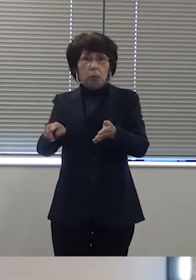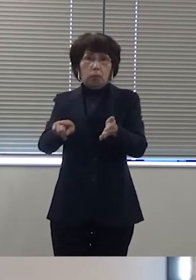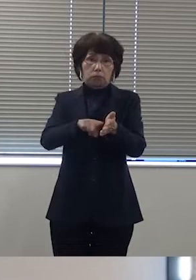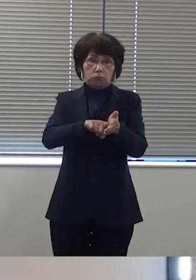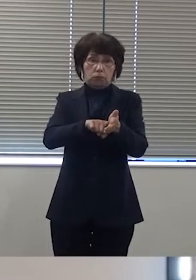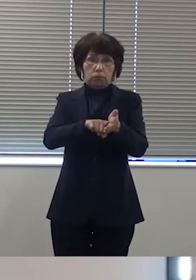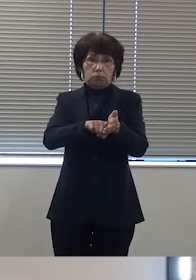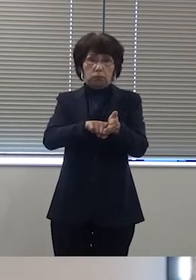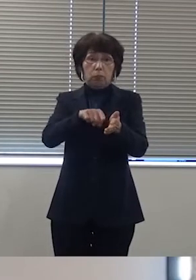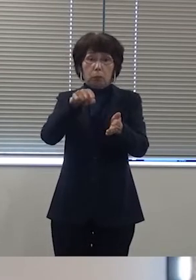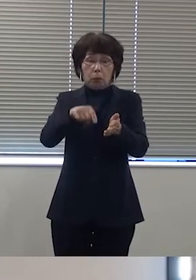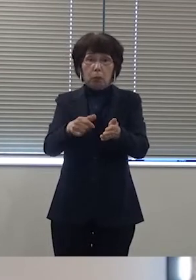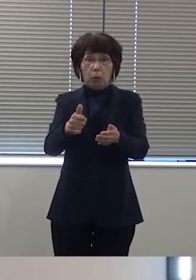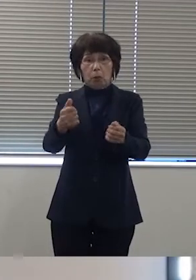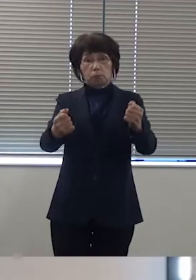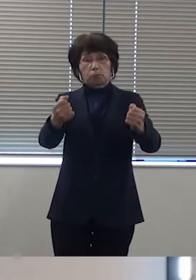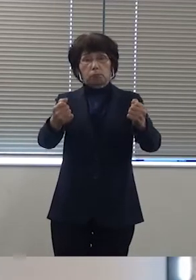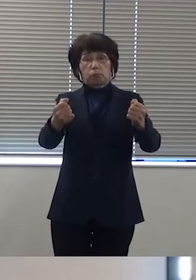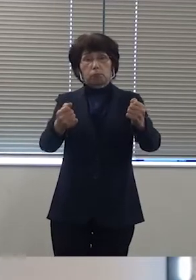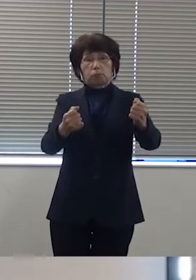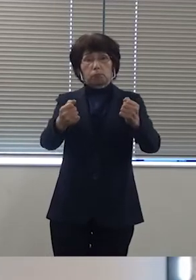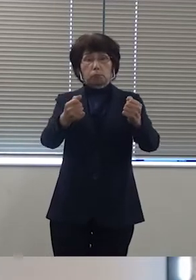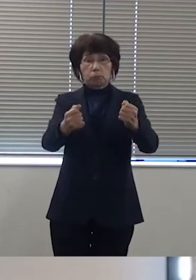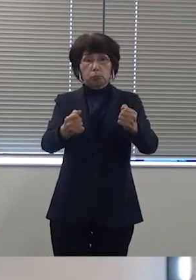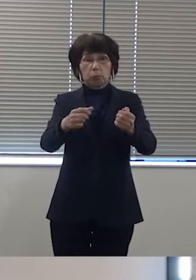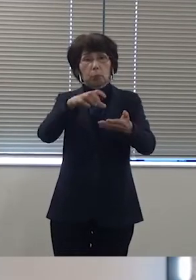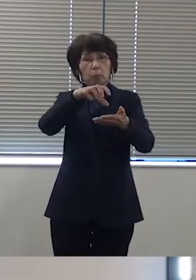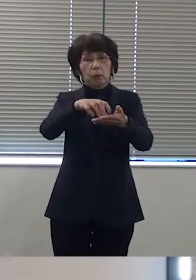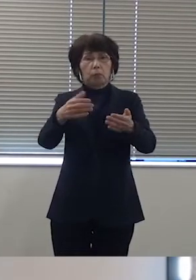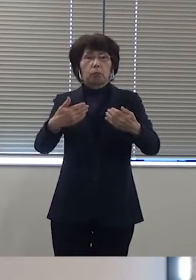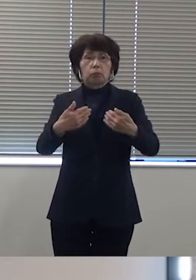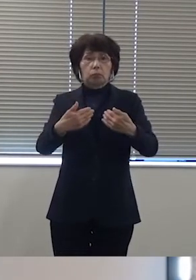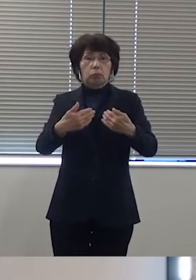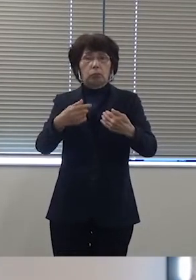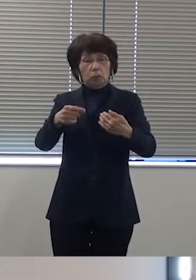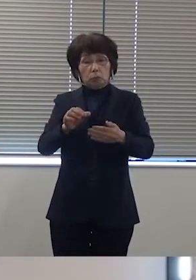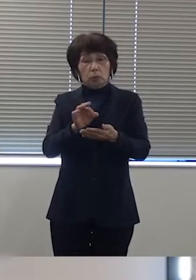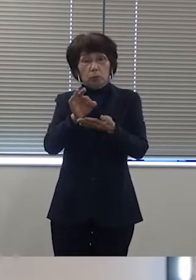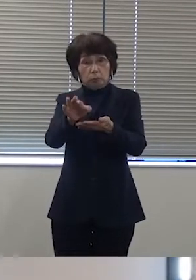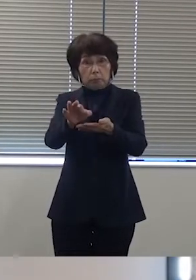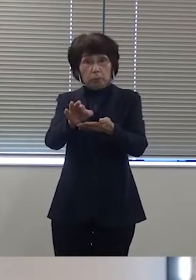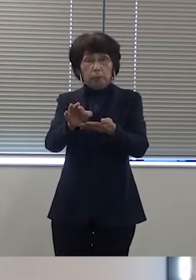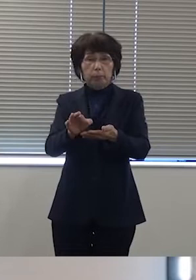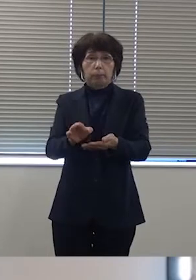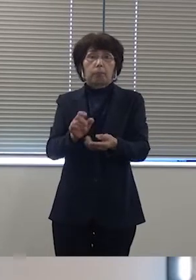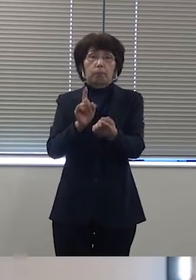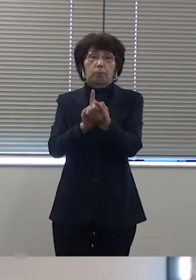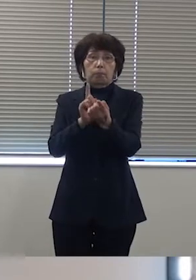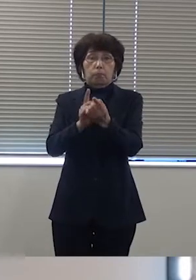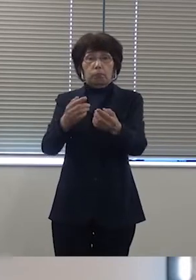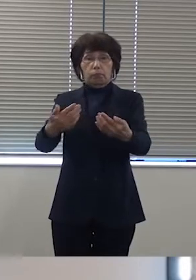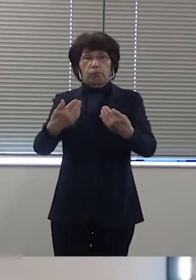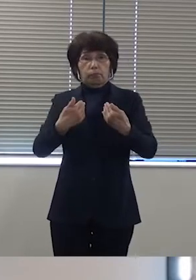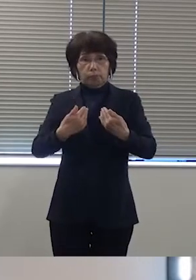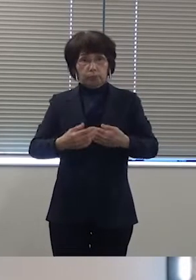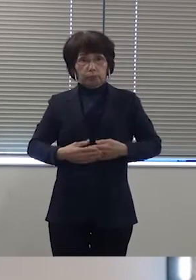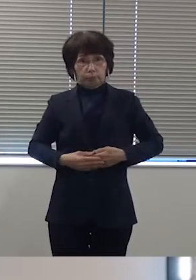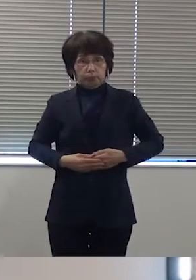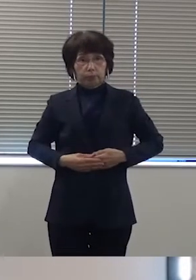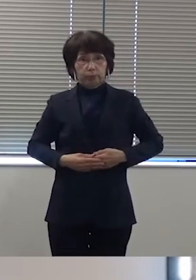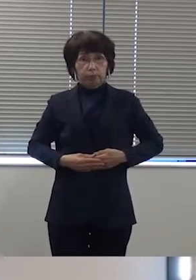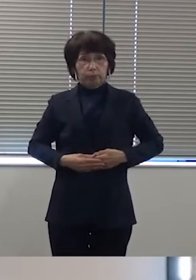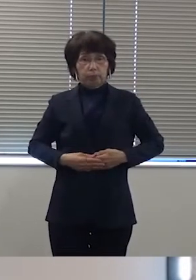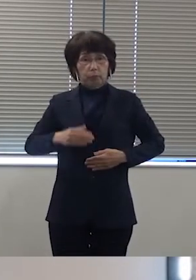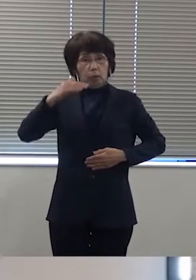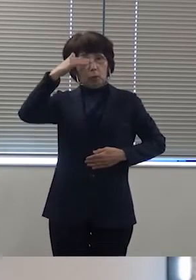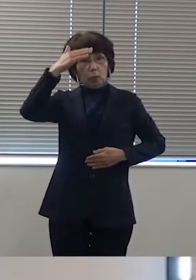てないといかんというふうに考えています。で、高知県薬剤師、高知県の栄養士会が熊本市の支援